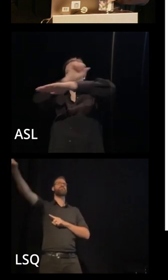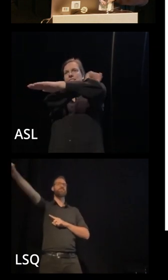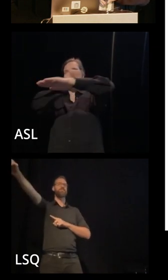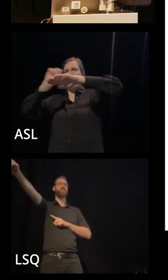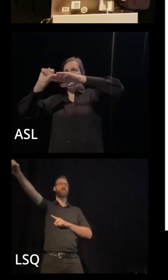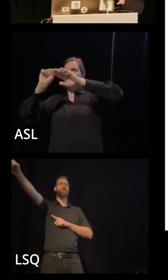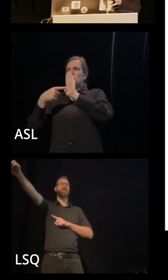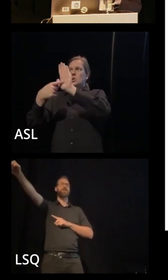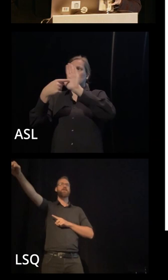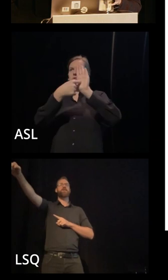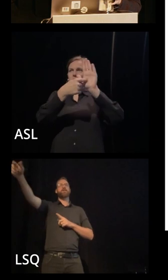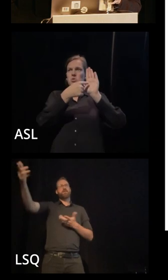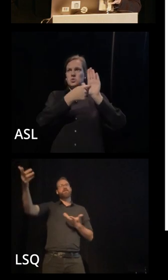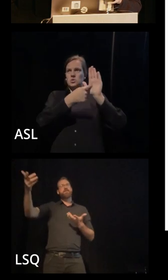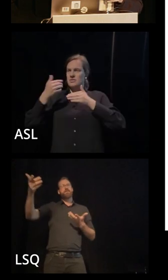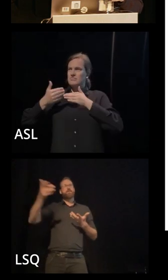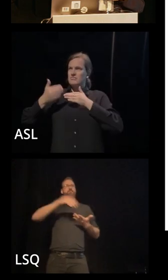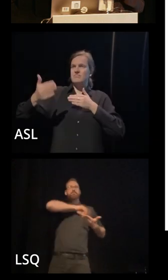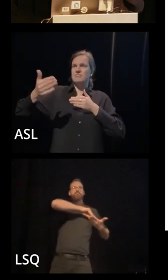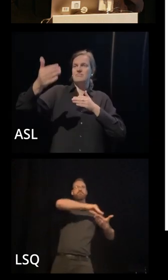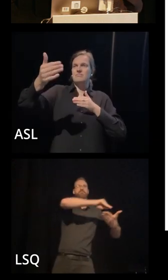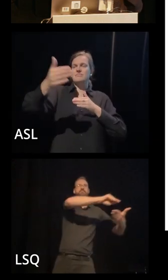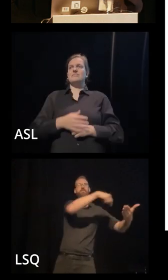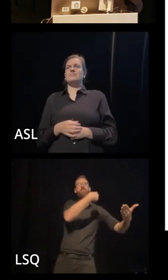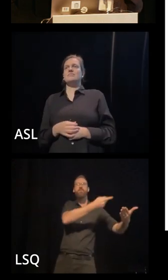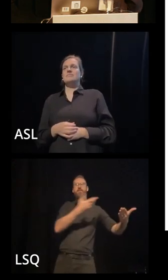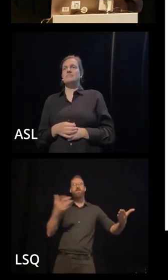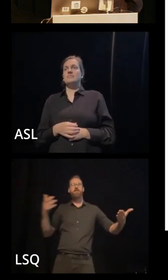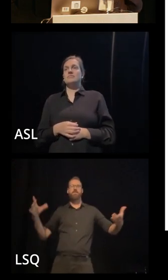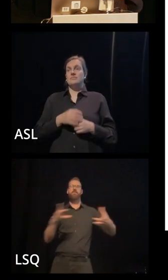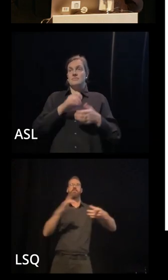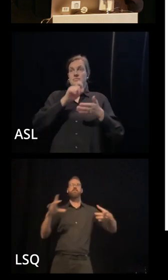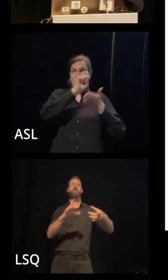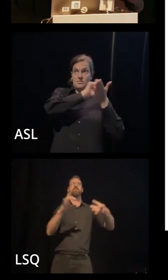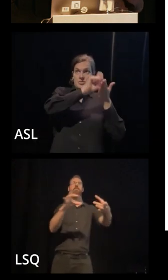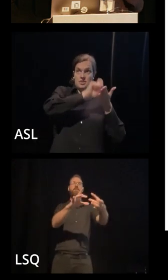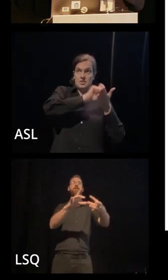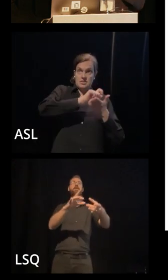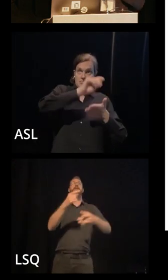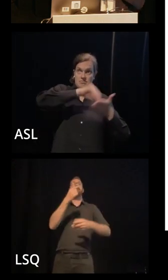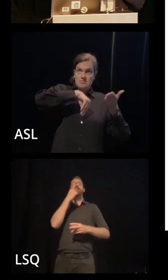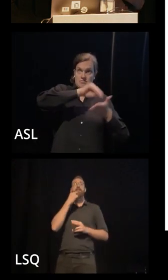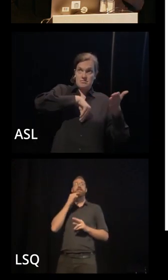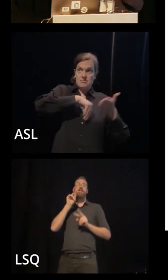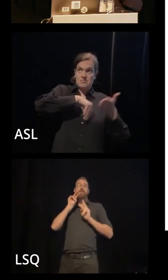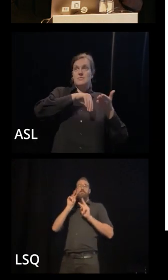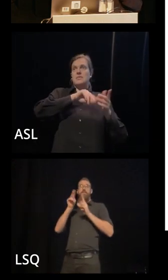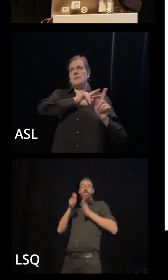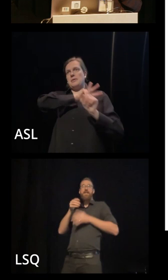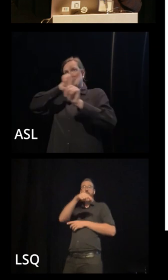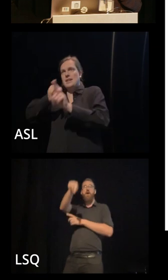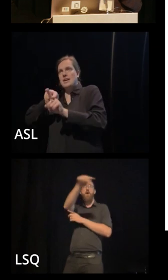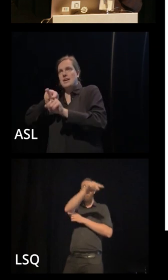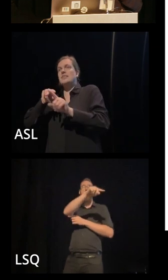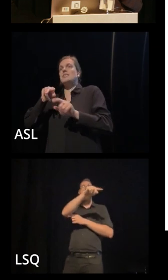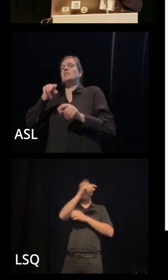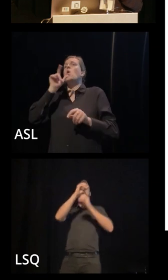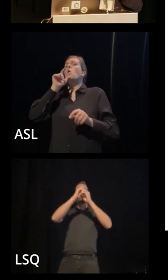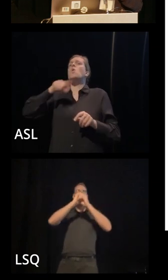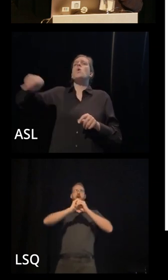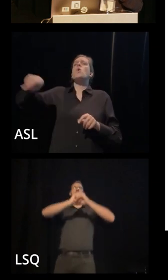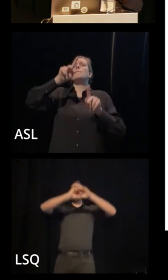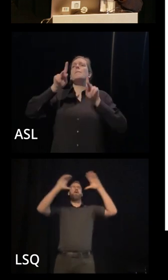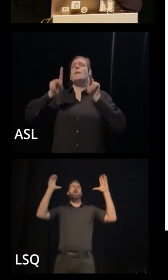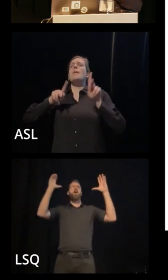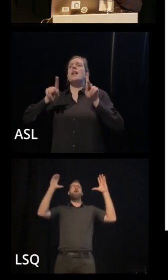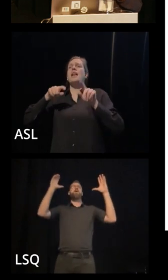scène va venir arrimer l'ensemble de tout ça pour donner aux spectateurs, à une échelle beaucoup plus vaste,